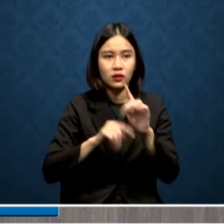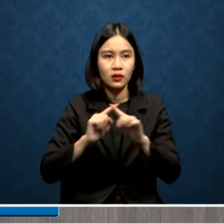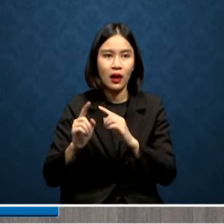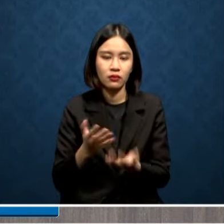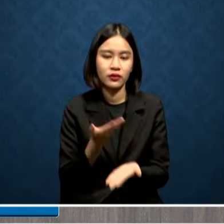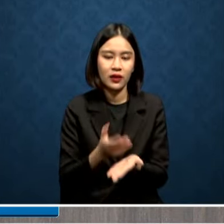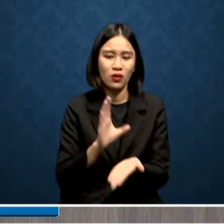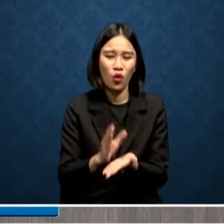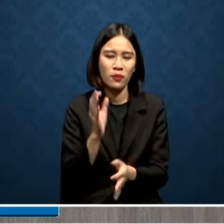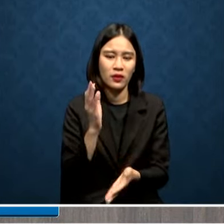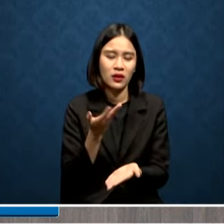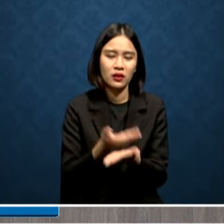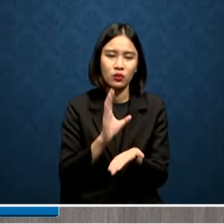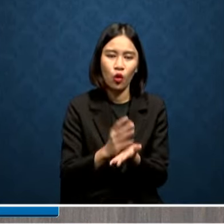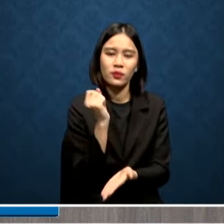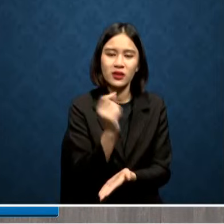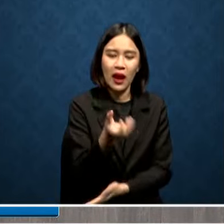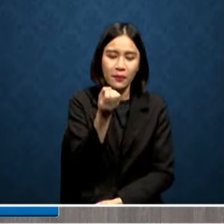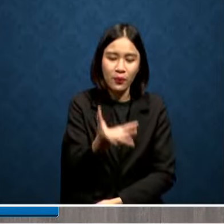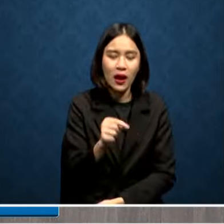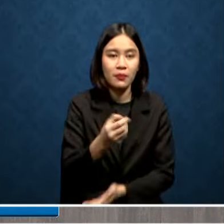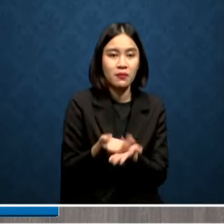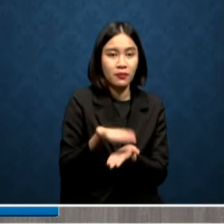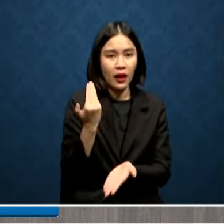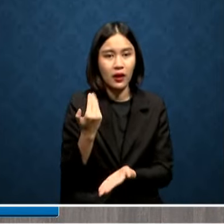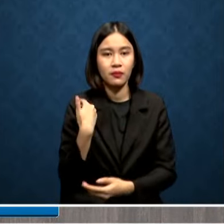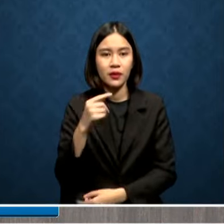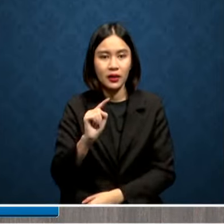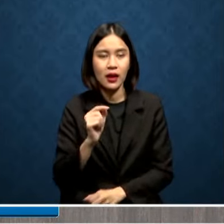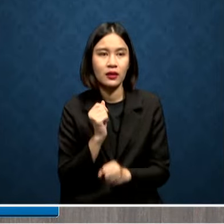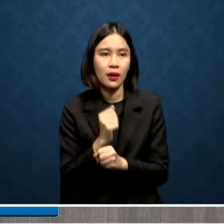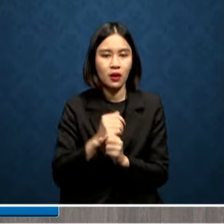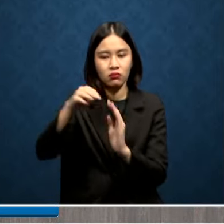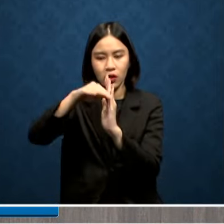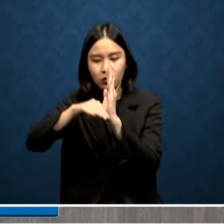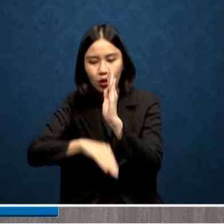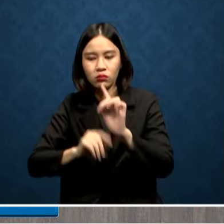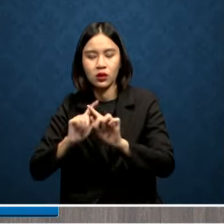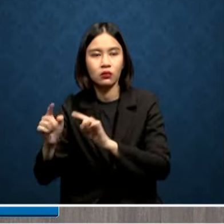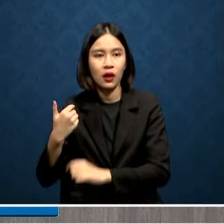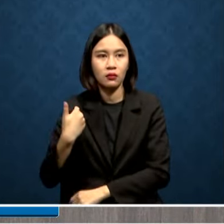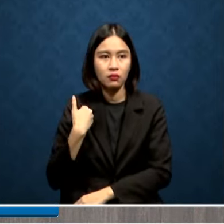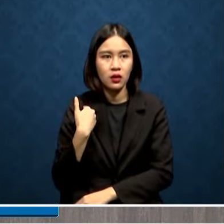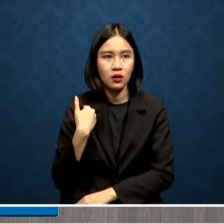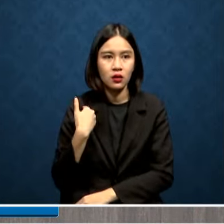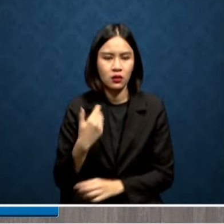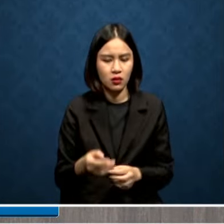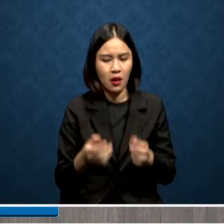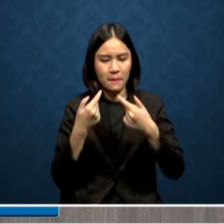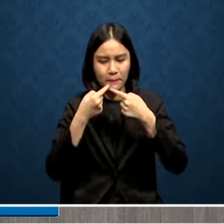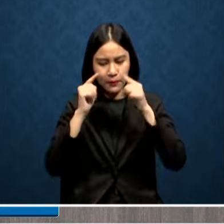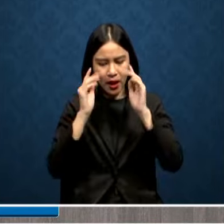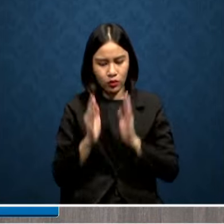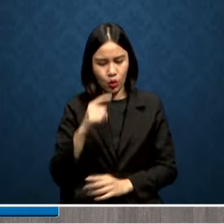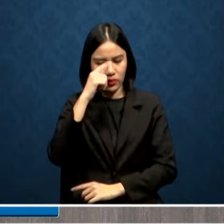งบประมาณจำนวนมากเกิดการดำเนินการหลายขั้นตอนแล้วผิดวิสัยที่คน